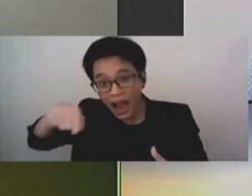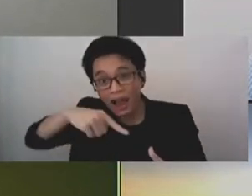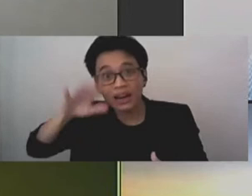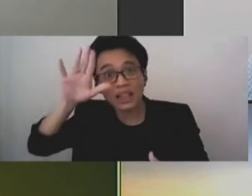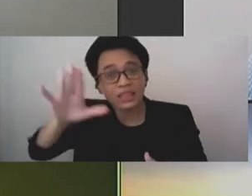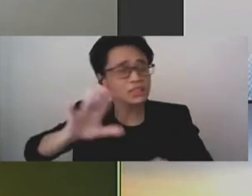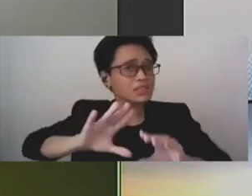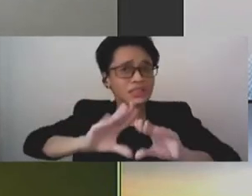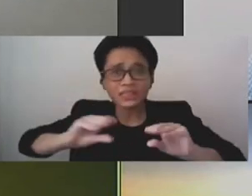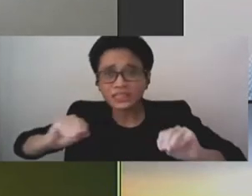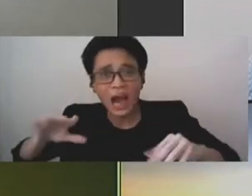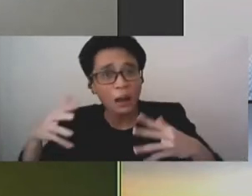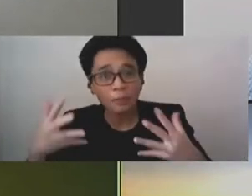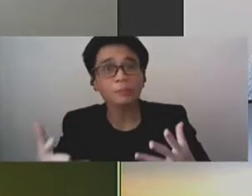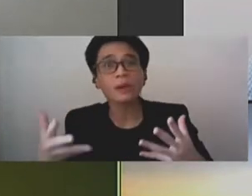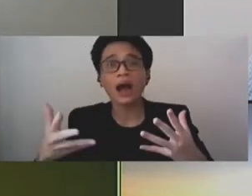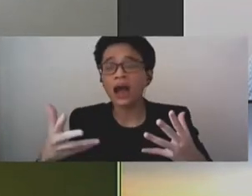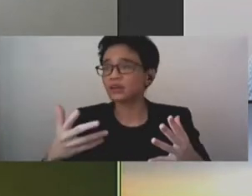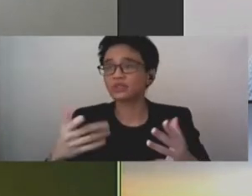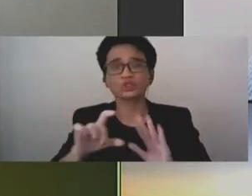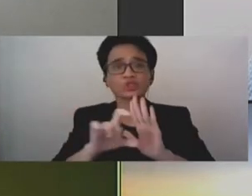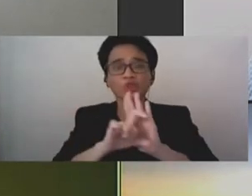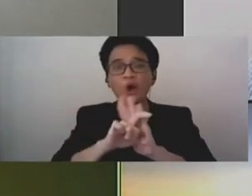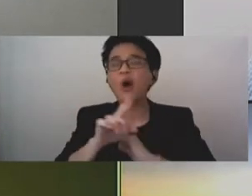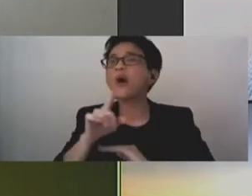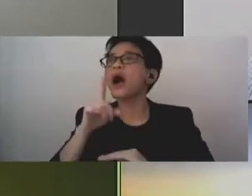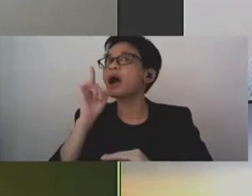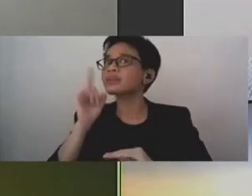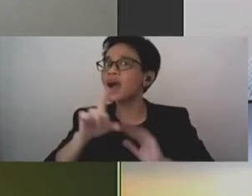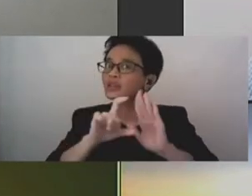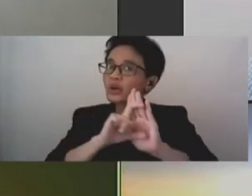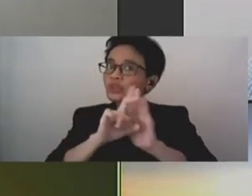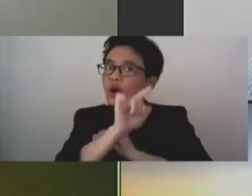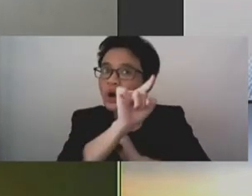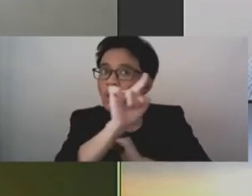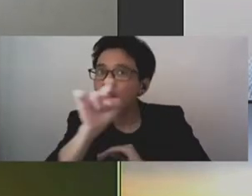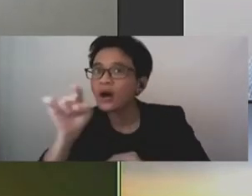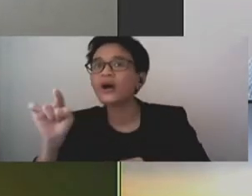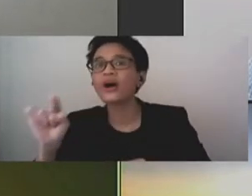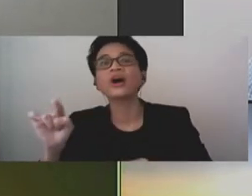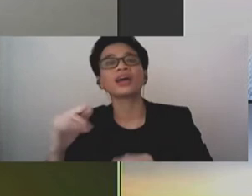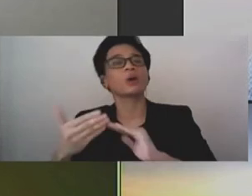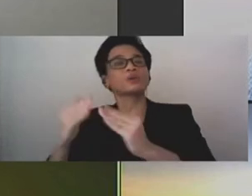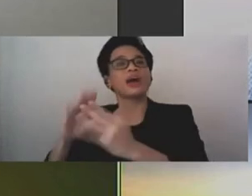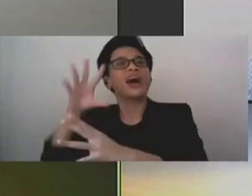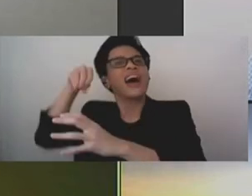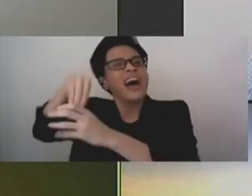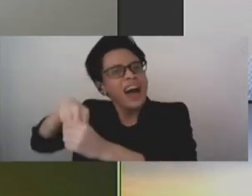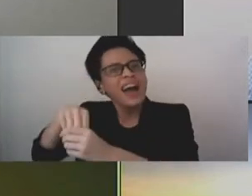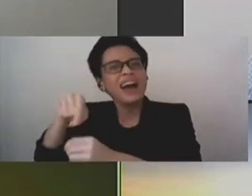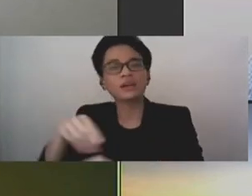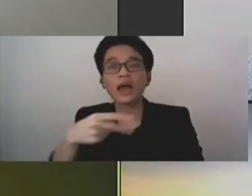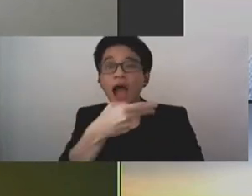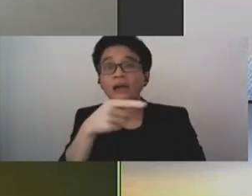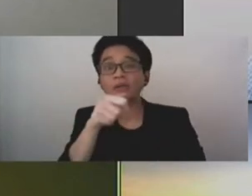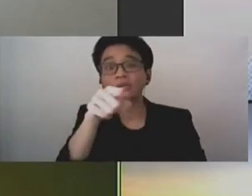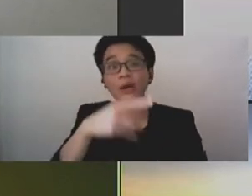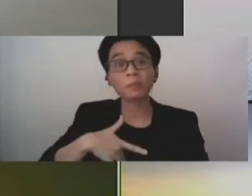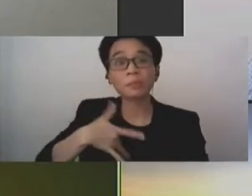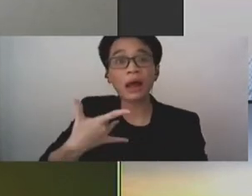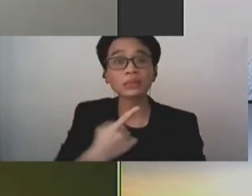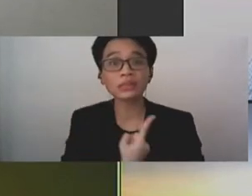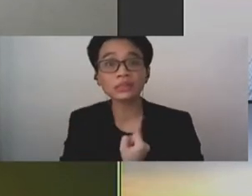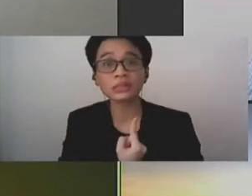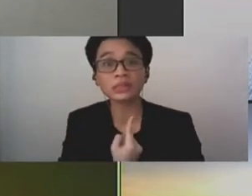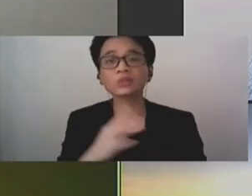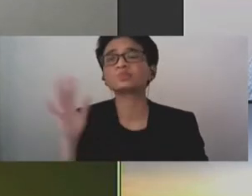dilakukan anakku, contohnya ini, gitu kan. Jadi jangan pernah merasa sendiri dan jangan